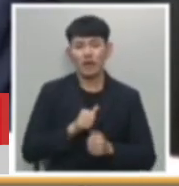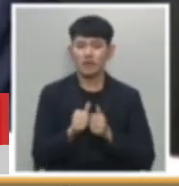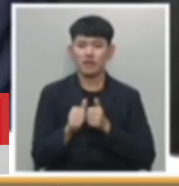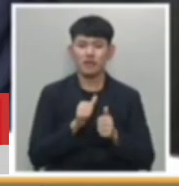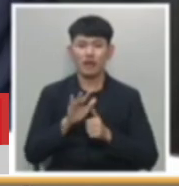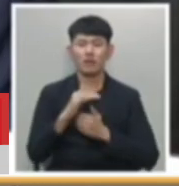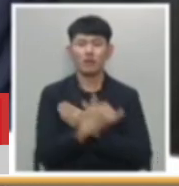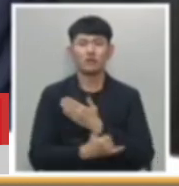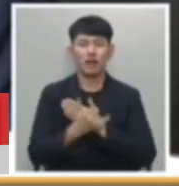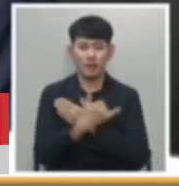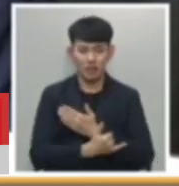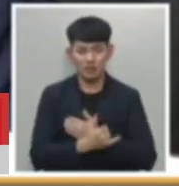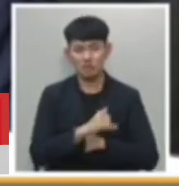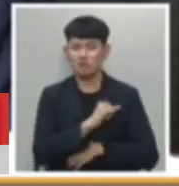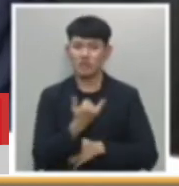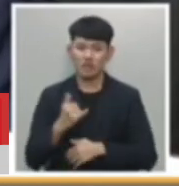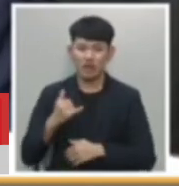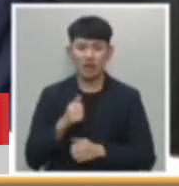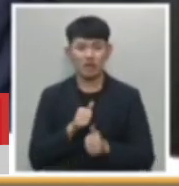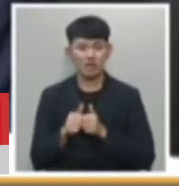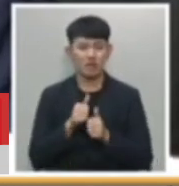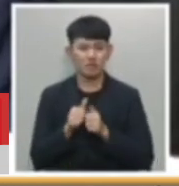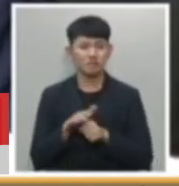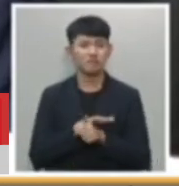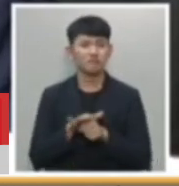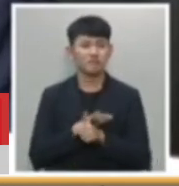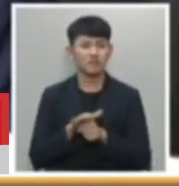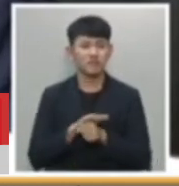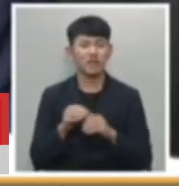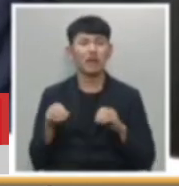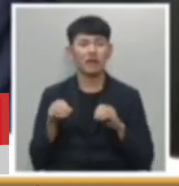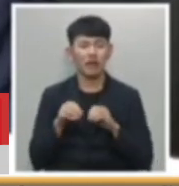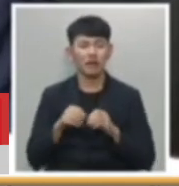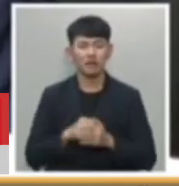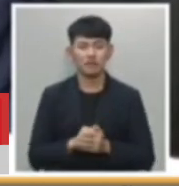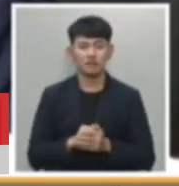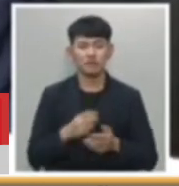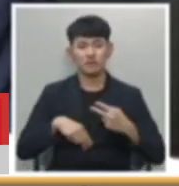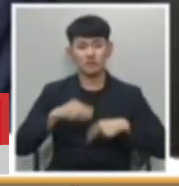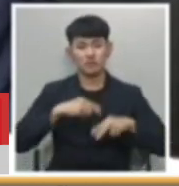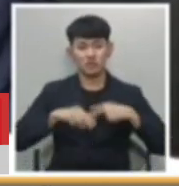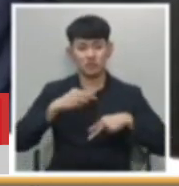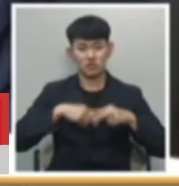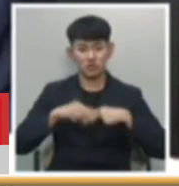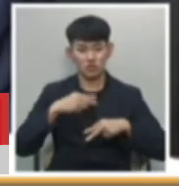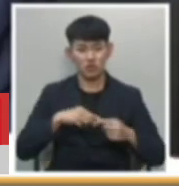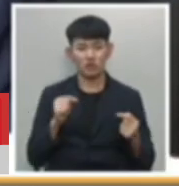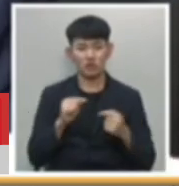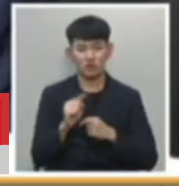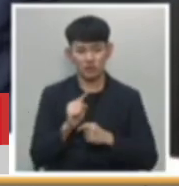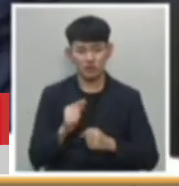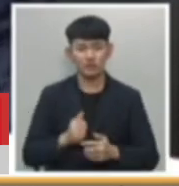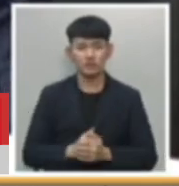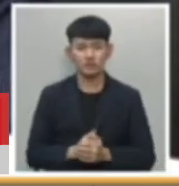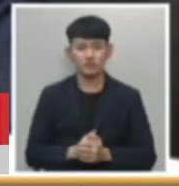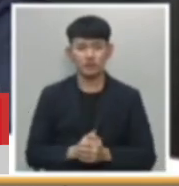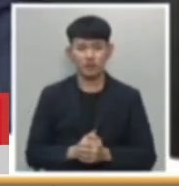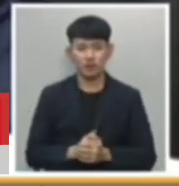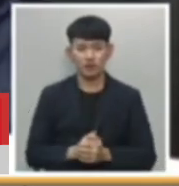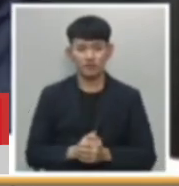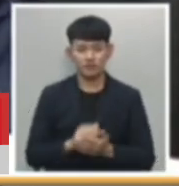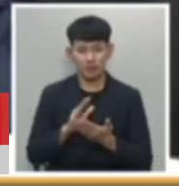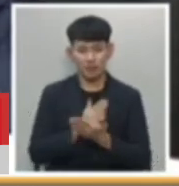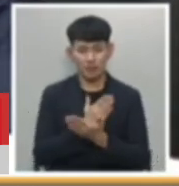ทศอื่นๆที่อาจจะมีผลผลิตใกล้เคียงกันนะครับเรื่องของการตรวจสารนะครับตามแดนชาย